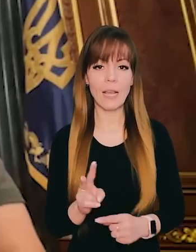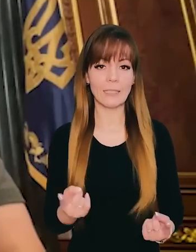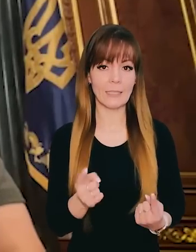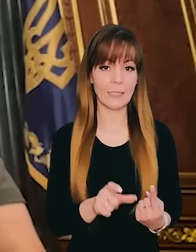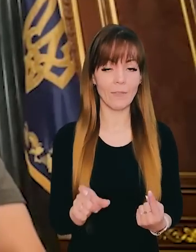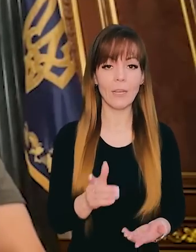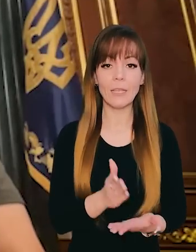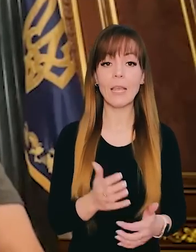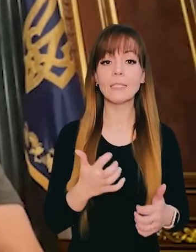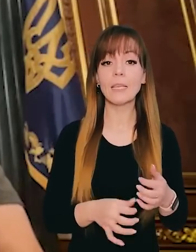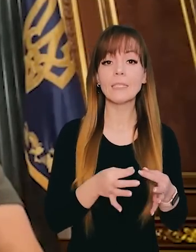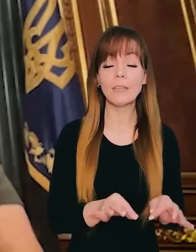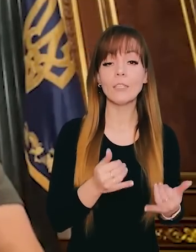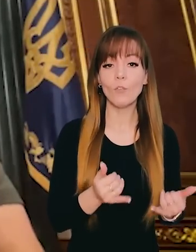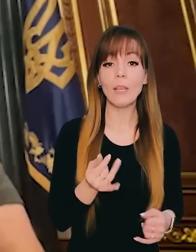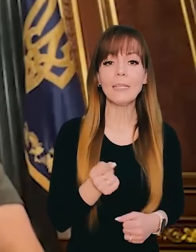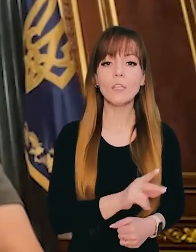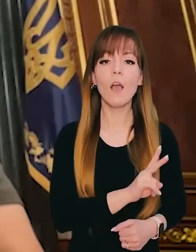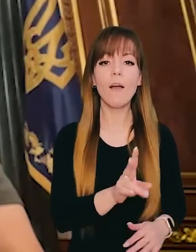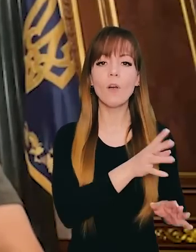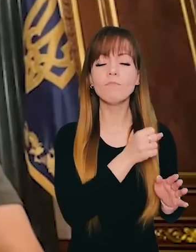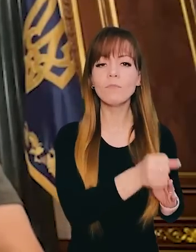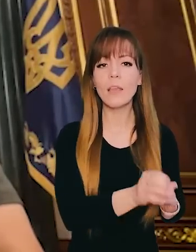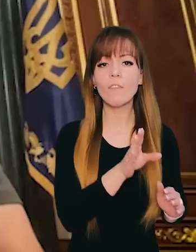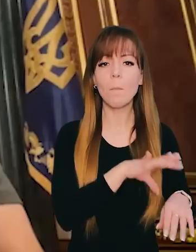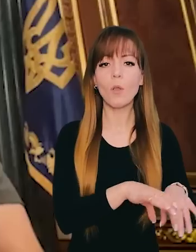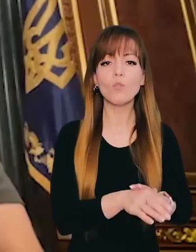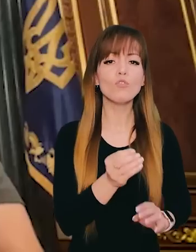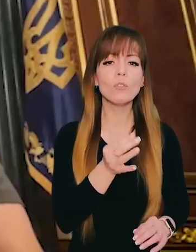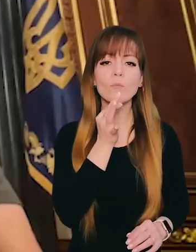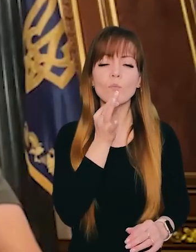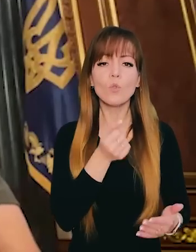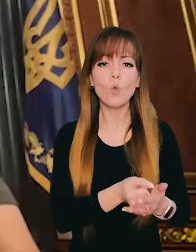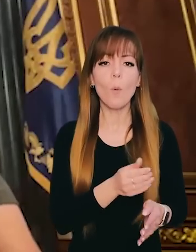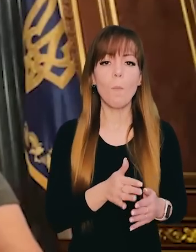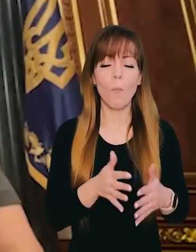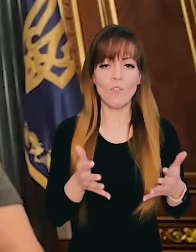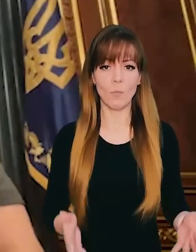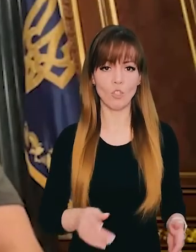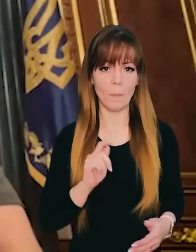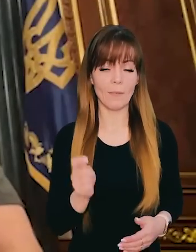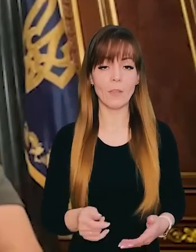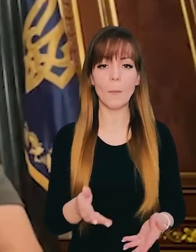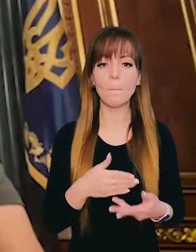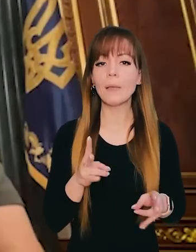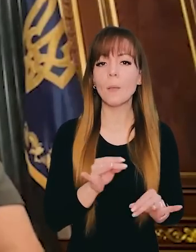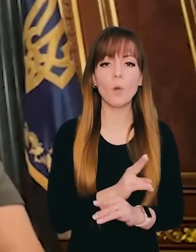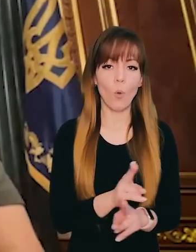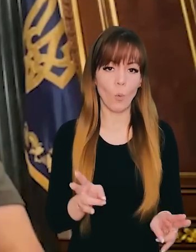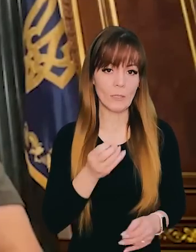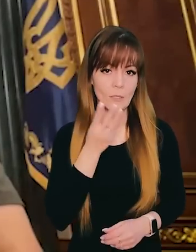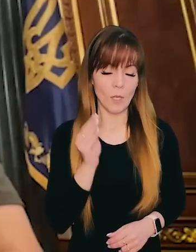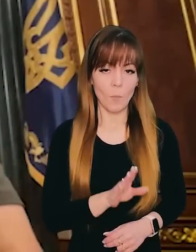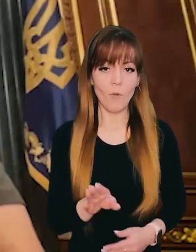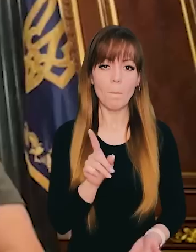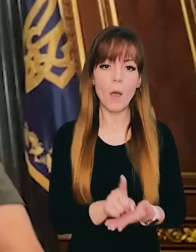цивільні є серед звільнених сьогодні і ті кого захопили в полон ще задовго до повномасштабної війни мені про кого